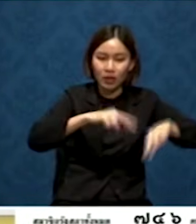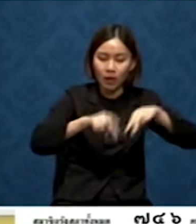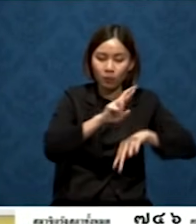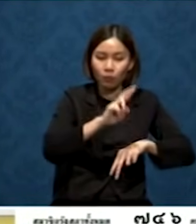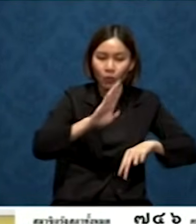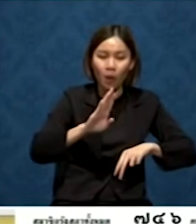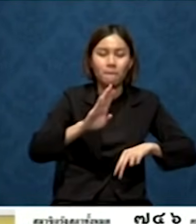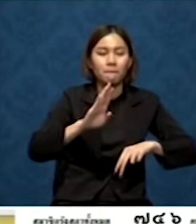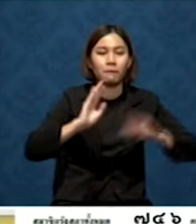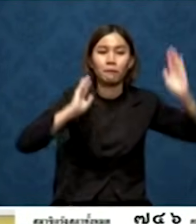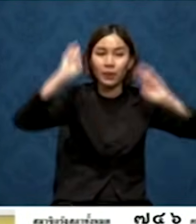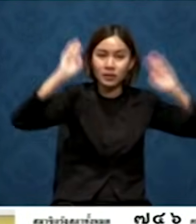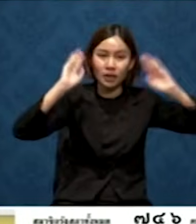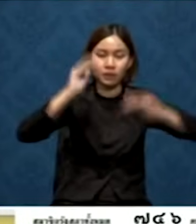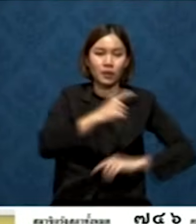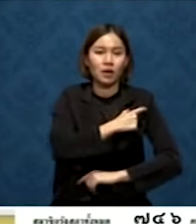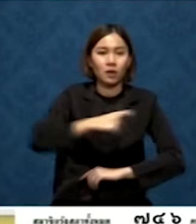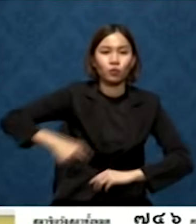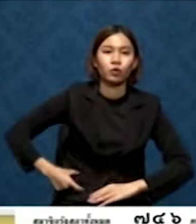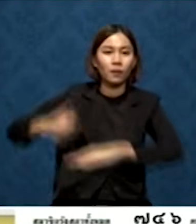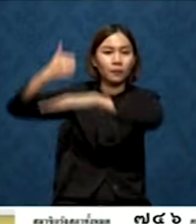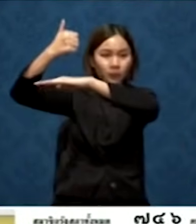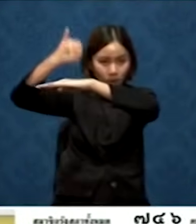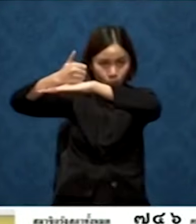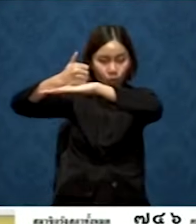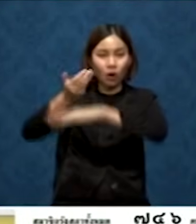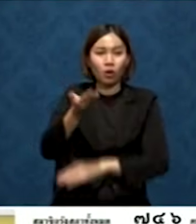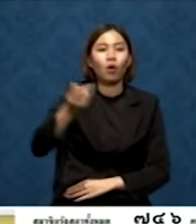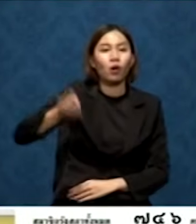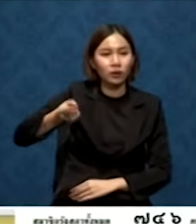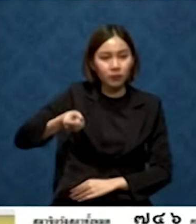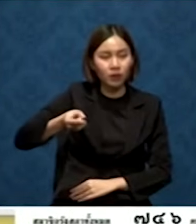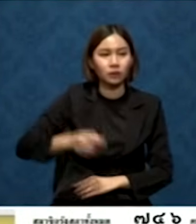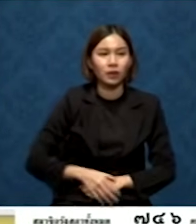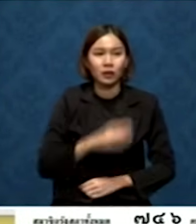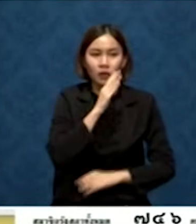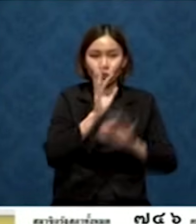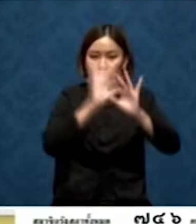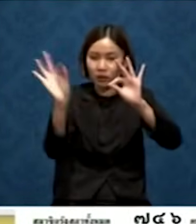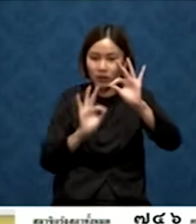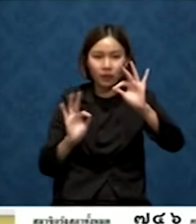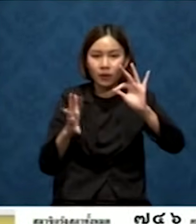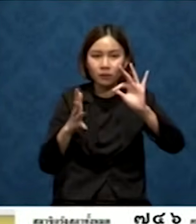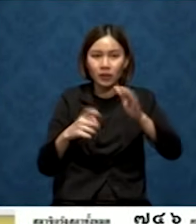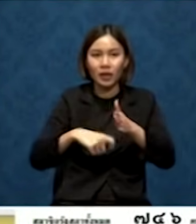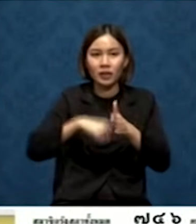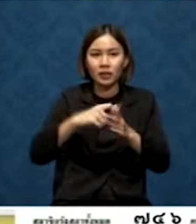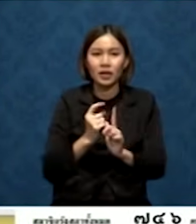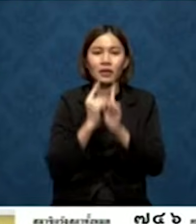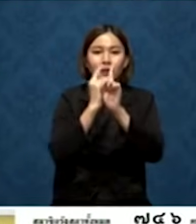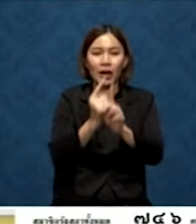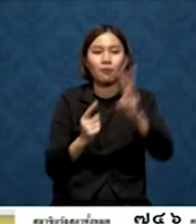ระบอบประชาธิปไตยอันมีพระมหากษัตริย์ทรงเป็นประมุขซึ่งความจริงแล้วถึงแม้ถ้าไม่ได้เขียนไว้ก็เป็นเงื่อนไขตามมาตรา